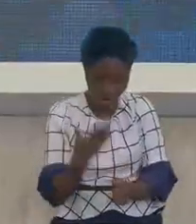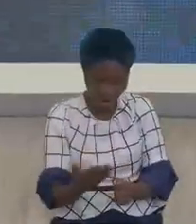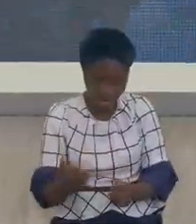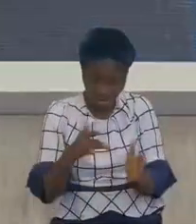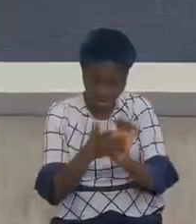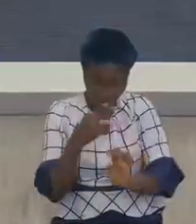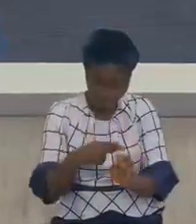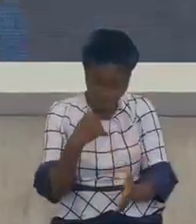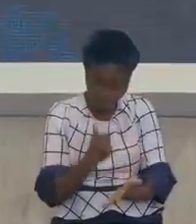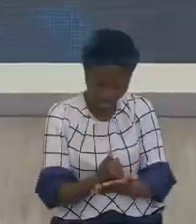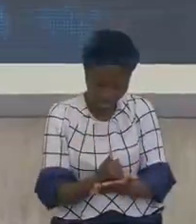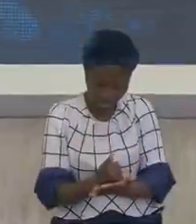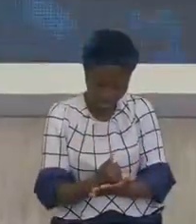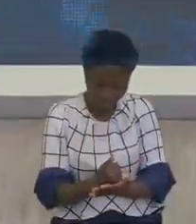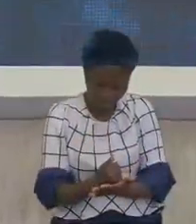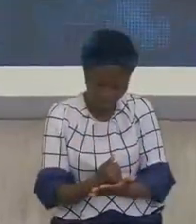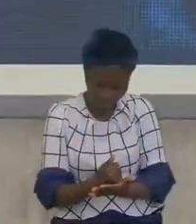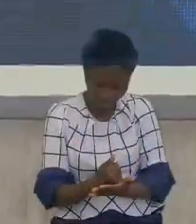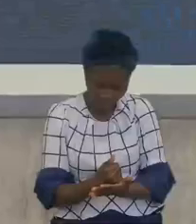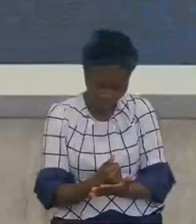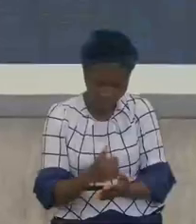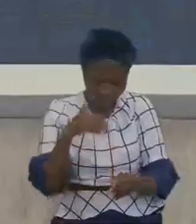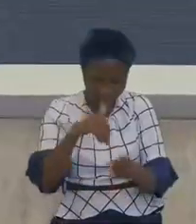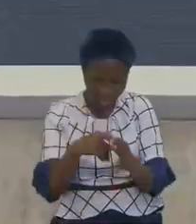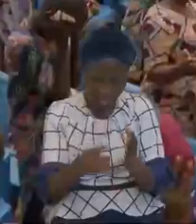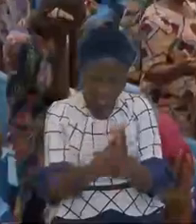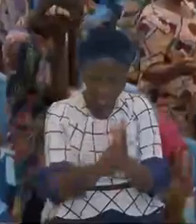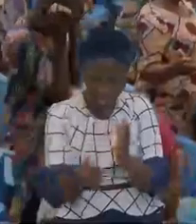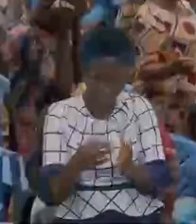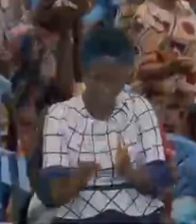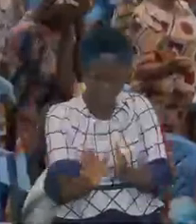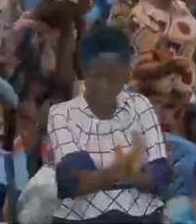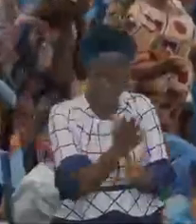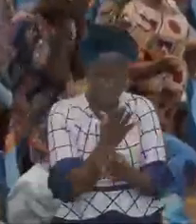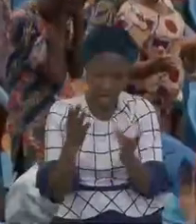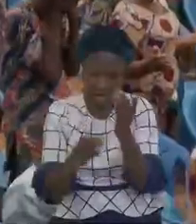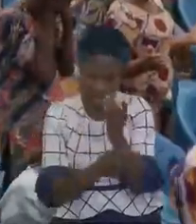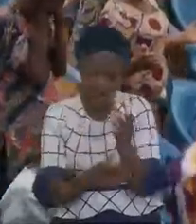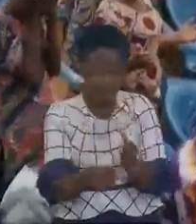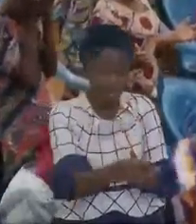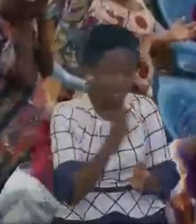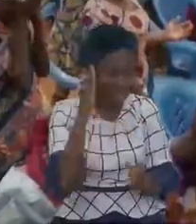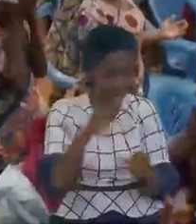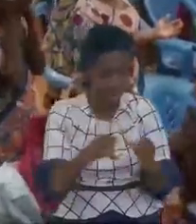Dans les capacités de leurs mains, ils feront de plus grandes choses.